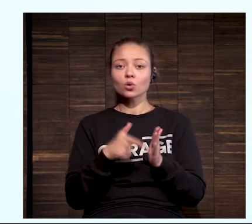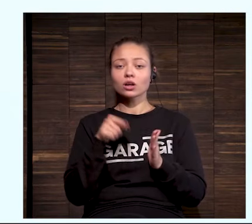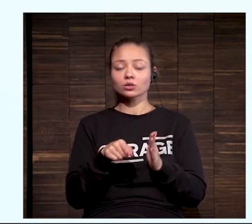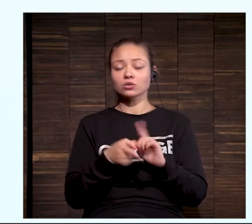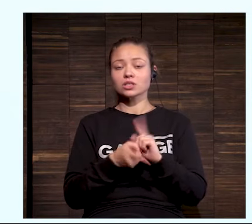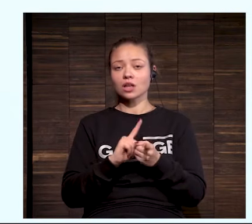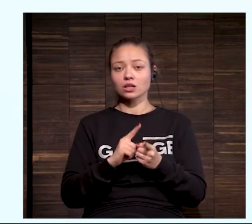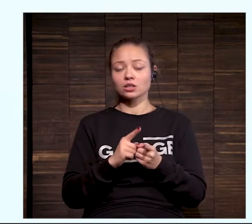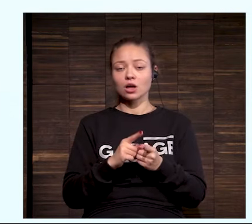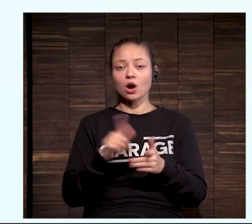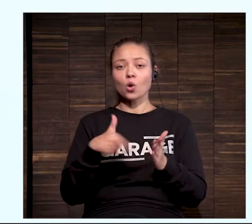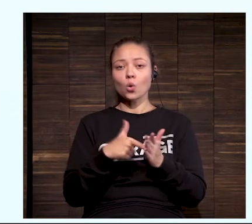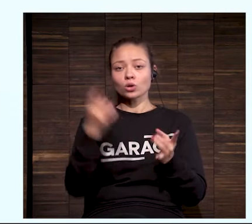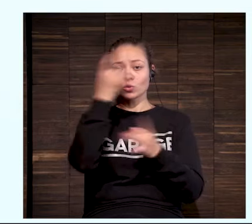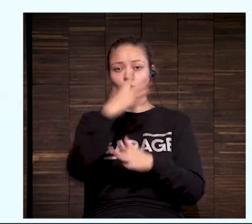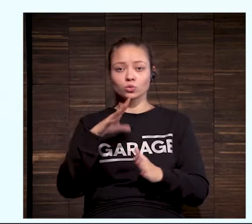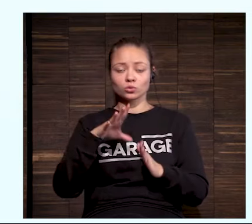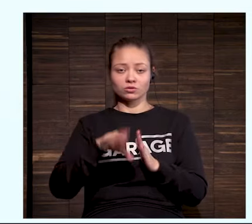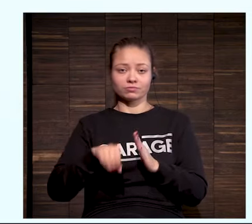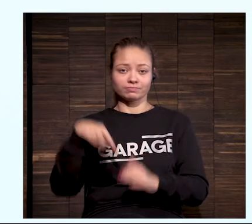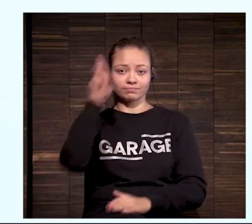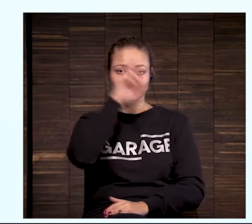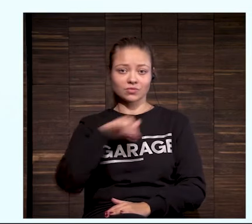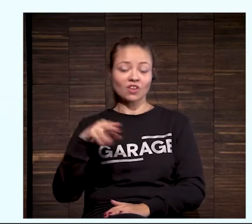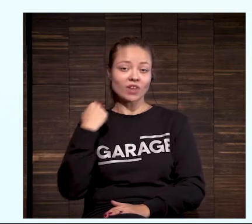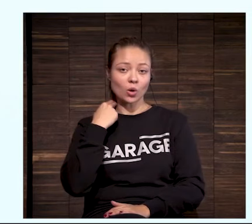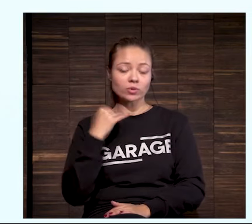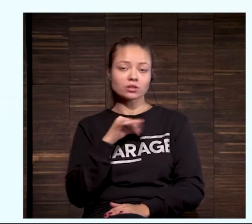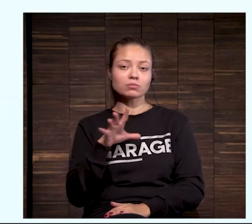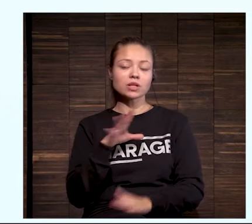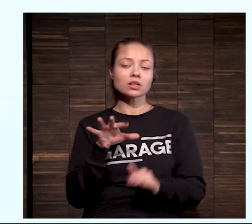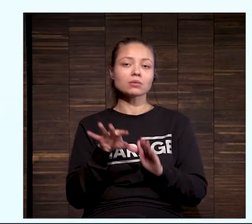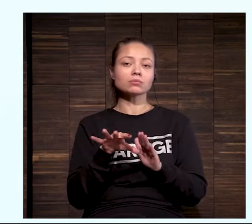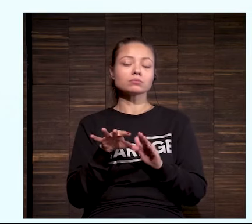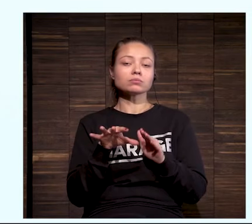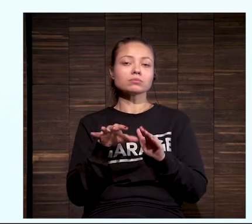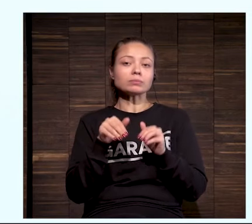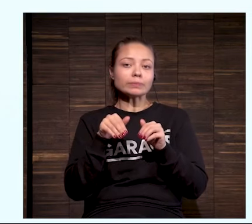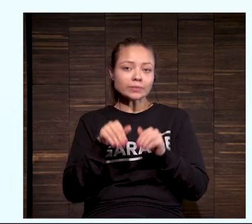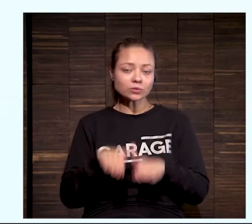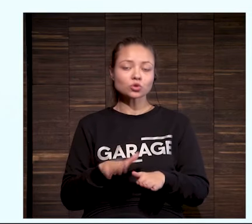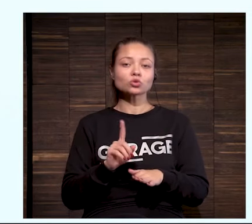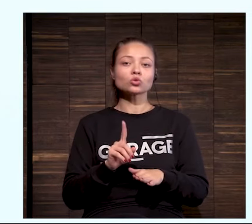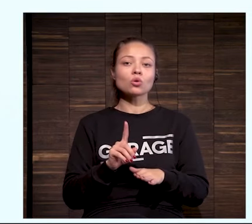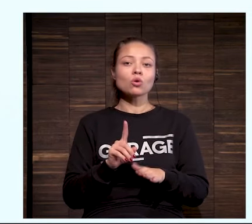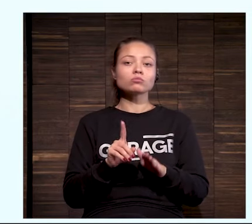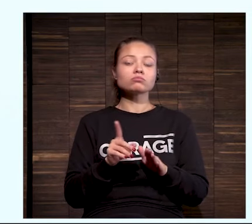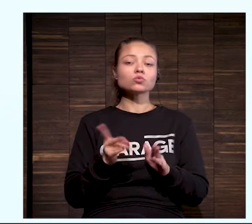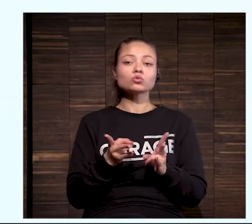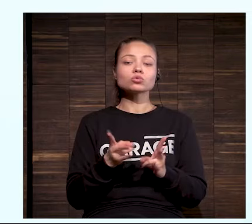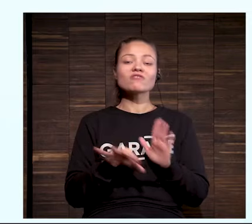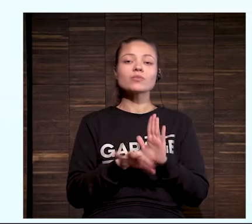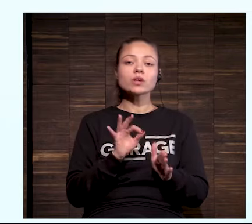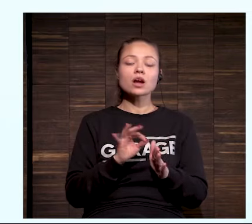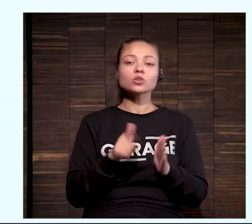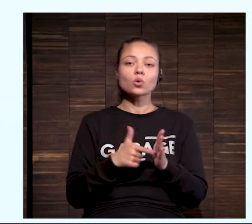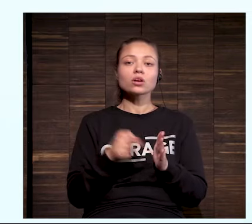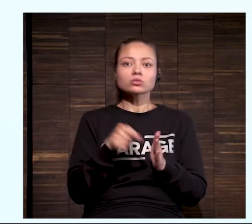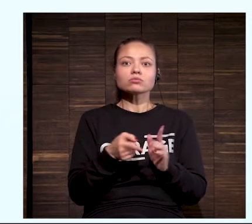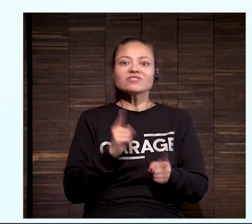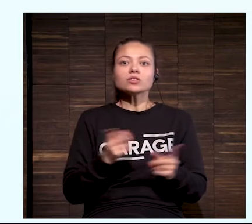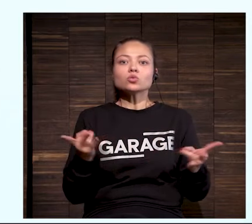культуры великобритании и было принято решение выбирать только тень города которым этот действительно нужно для того чтобы